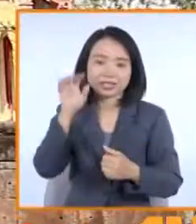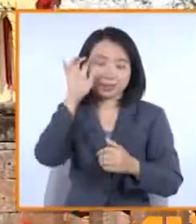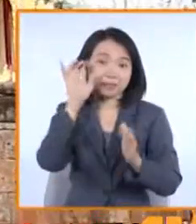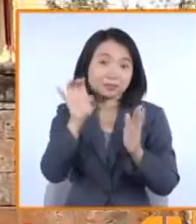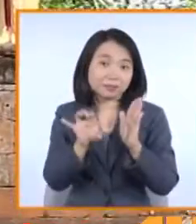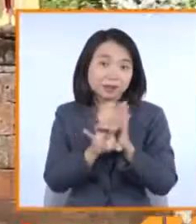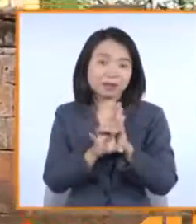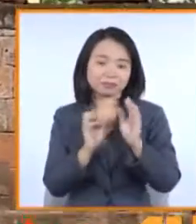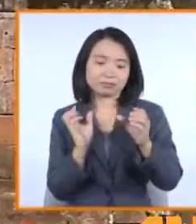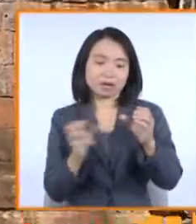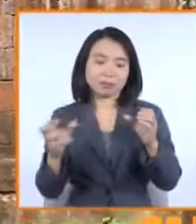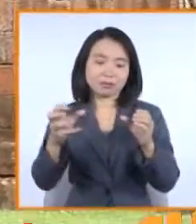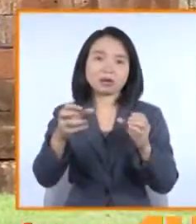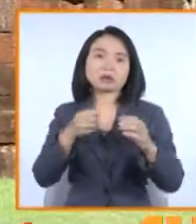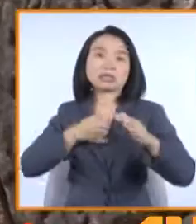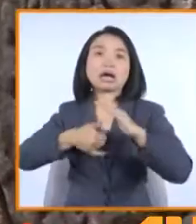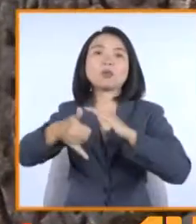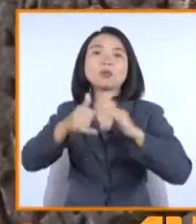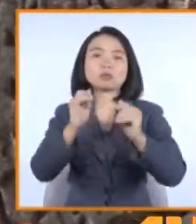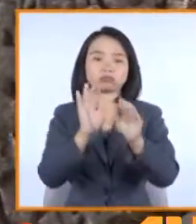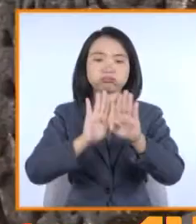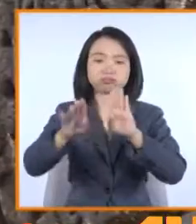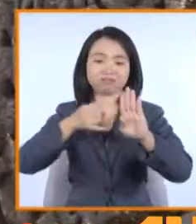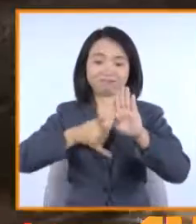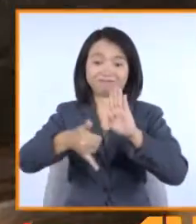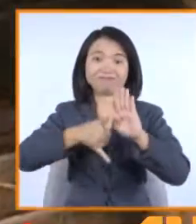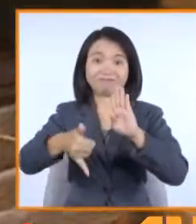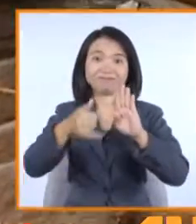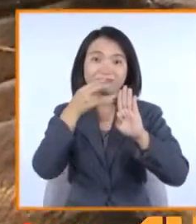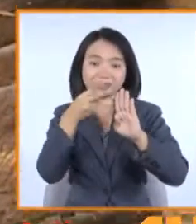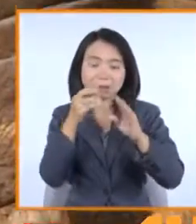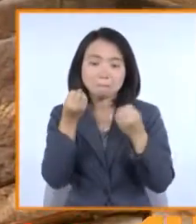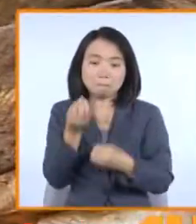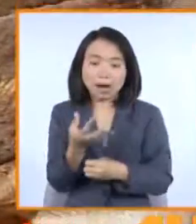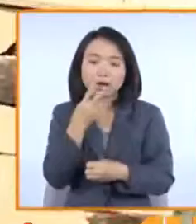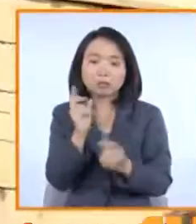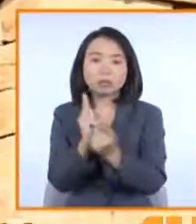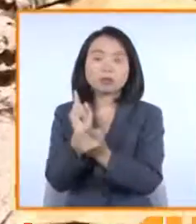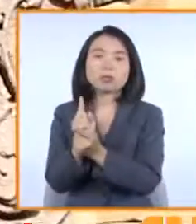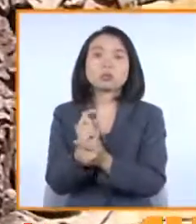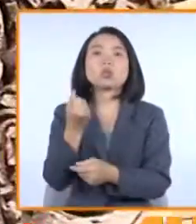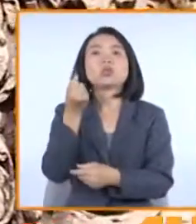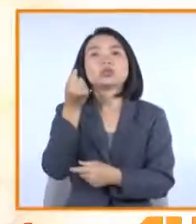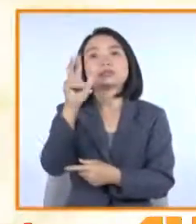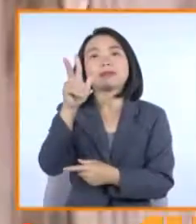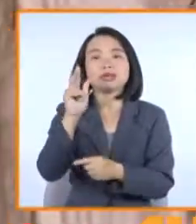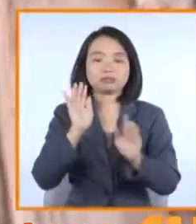หลังตั้งอยู่เหนือกรอบประตูทางเข้าทับหลังที่พบที่ปราสาทแห่งนี้มีมากถึง13แผ่น